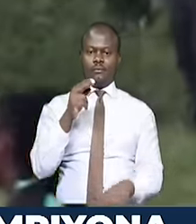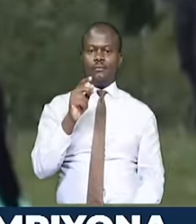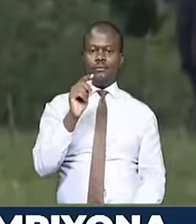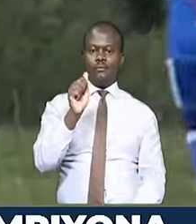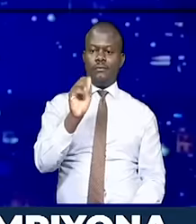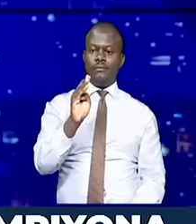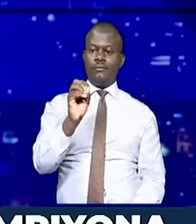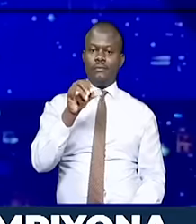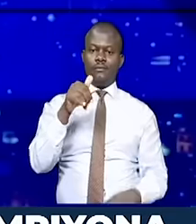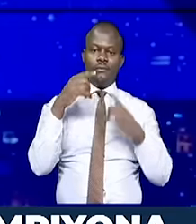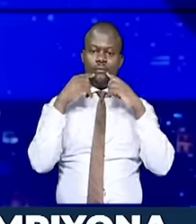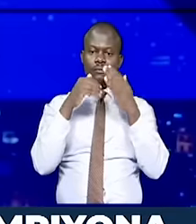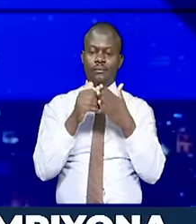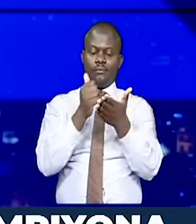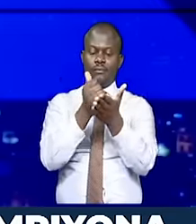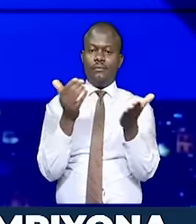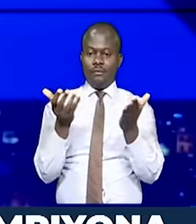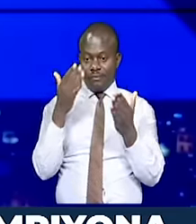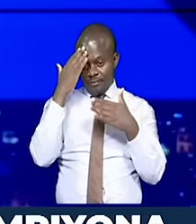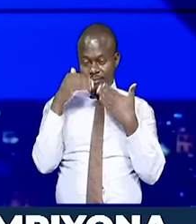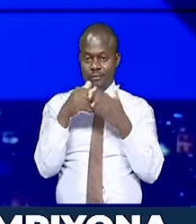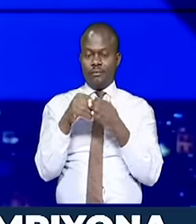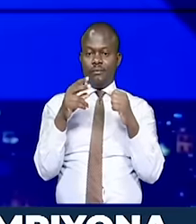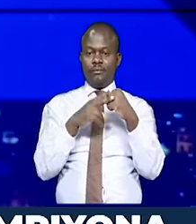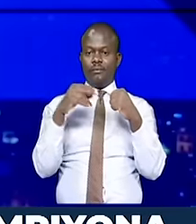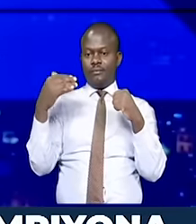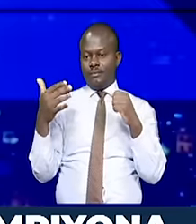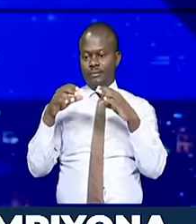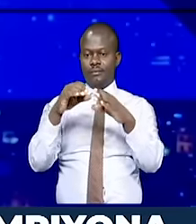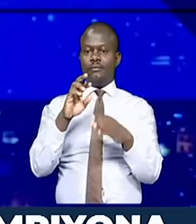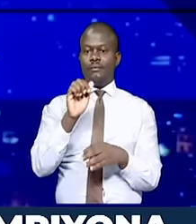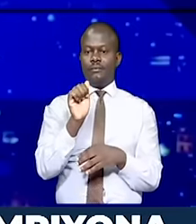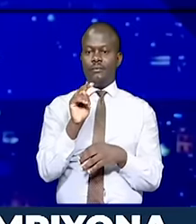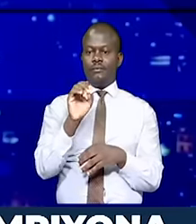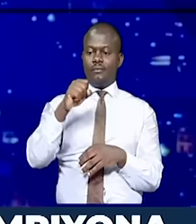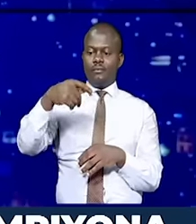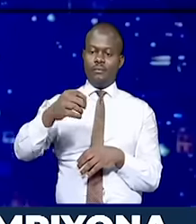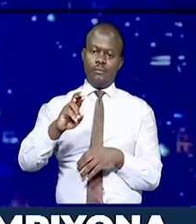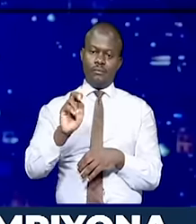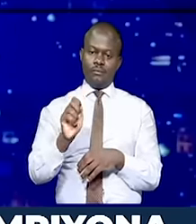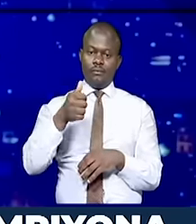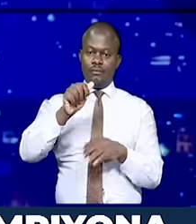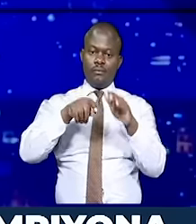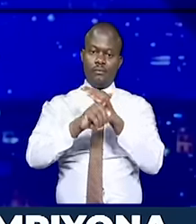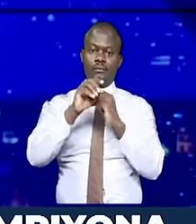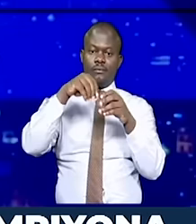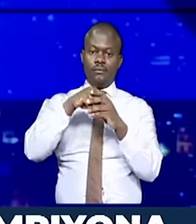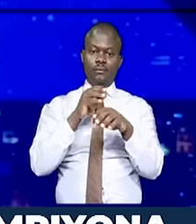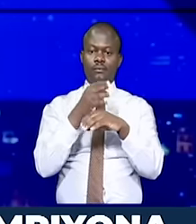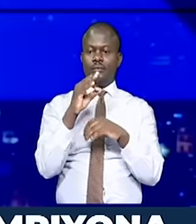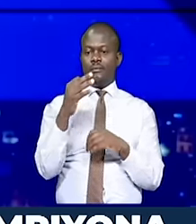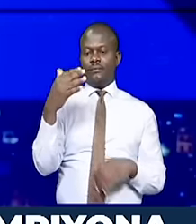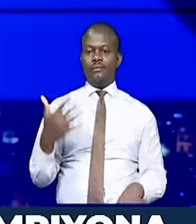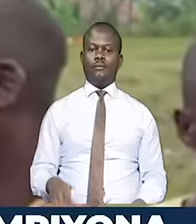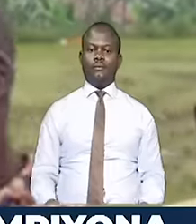Kakaboy yavuze cyamufashije kuko mu bitego 75 ikipe ya Rayon Sport itsinze muri umwaka w'imikino yatsinzemo ibitego